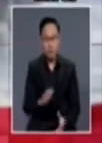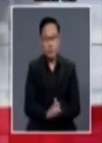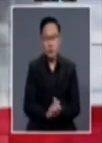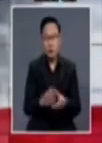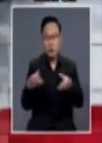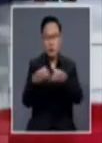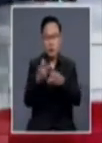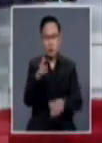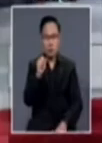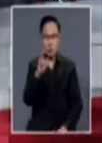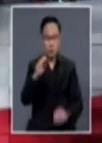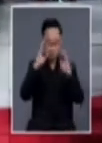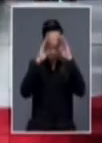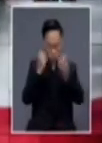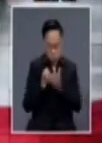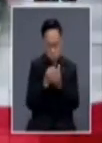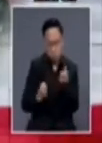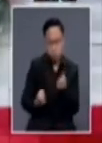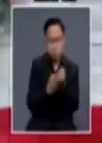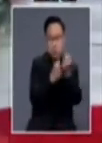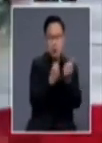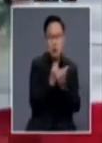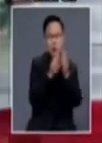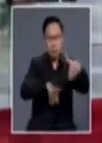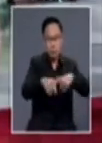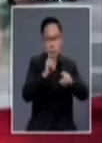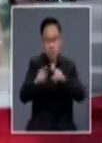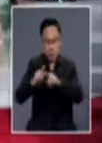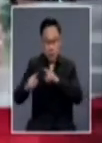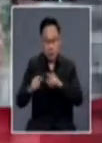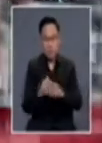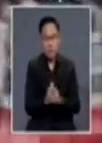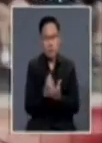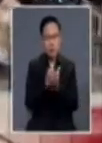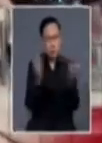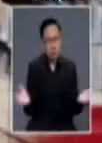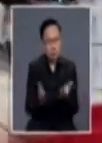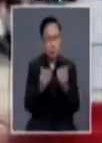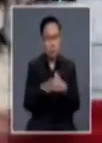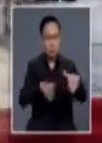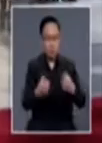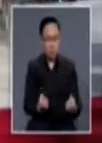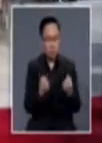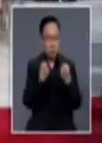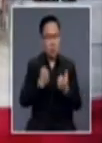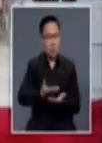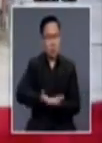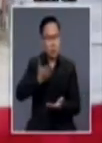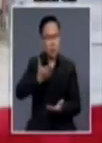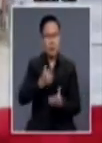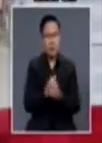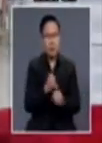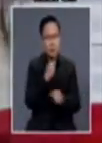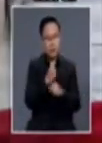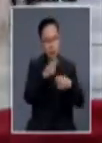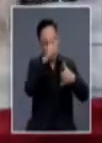งชาติยังคงมุ่งมั่นเดินหน้าให้การช่วยเหลือประชาชนในทุกด้านเพื่อเสริมสร้างความมั่นคงมั่งคั่งให้กับประช